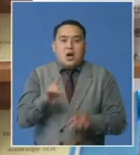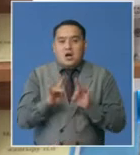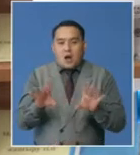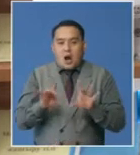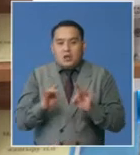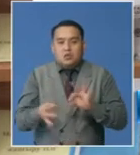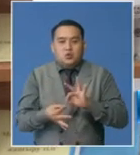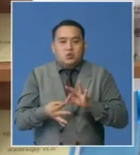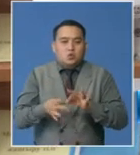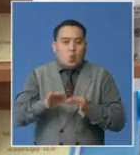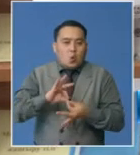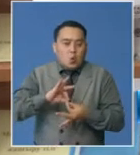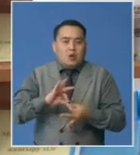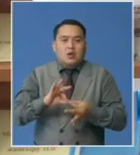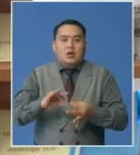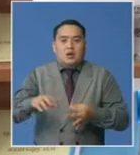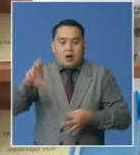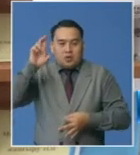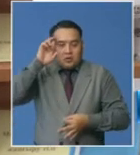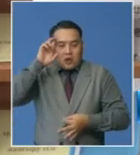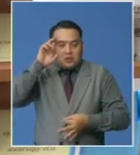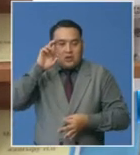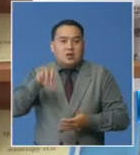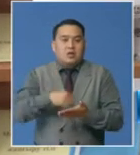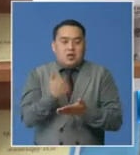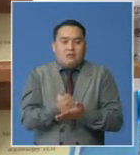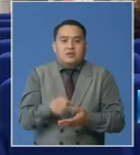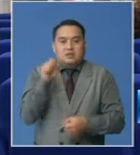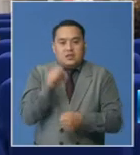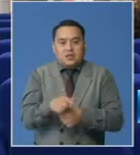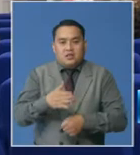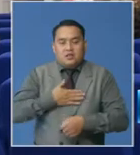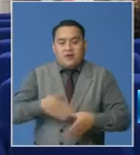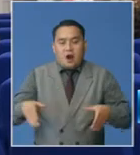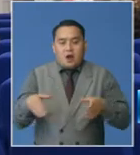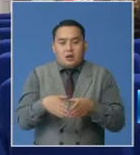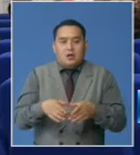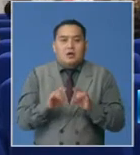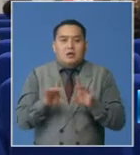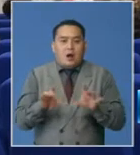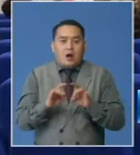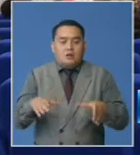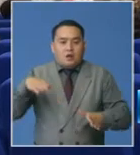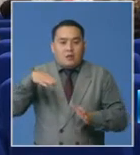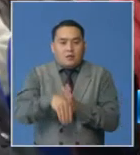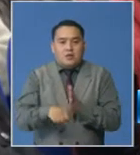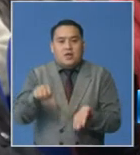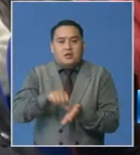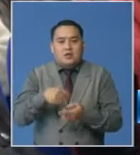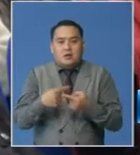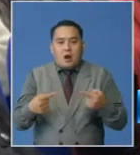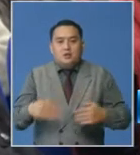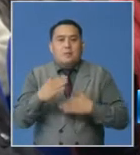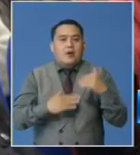эти тонкости народу на доступном языке – главная задача нашей команды. В состав разъяснительной группы вошли представители